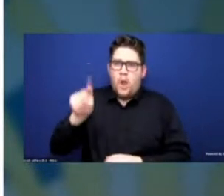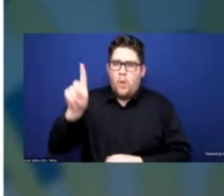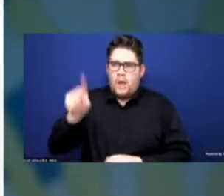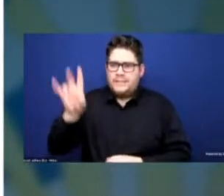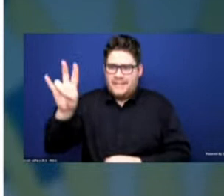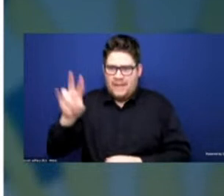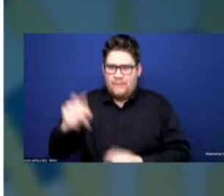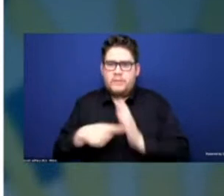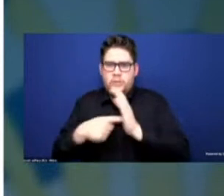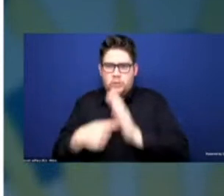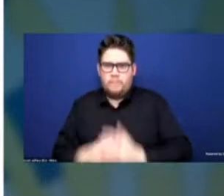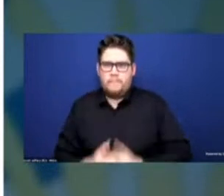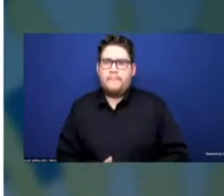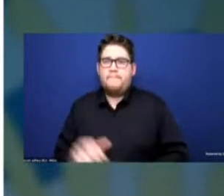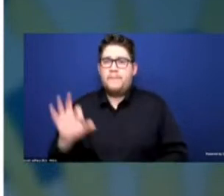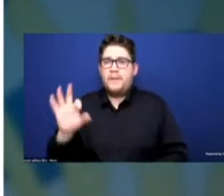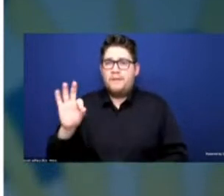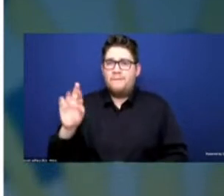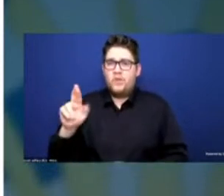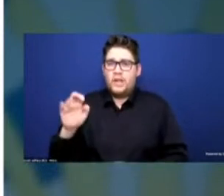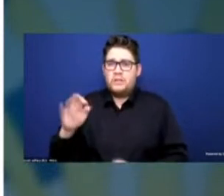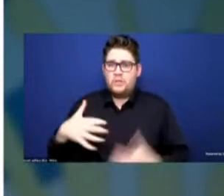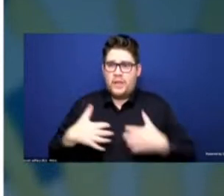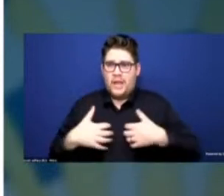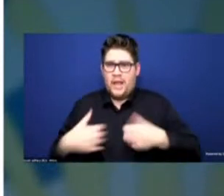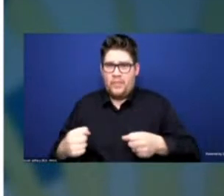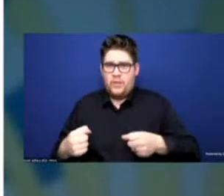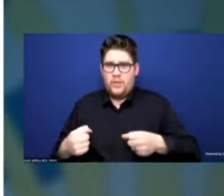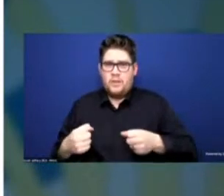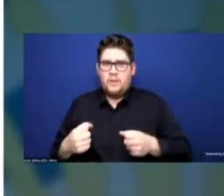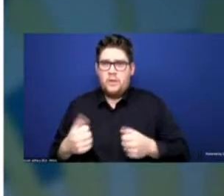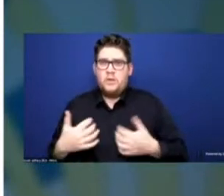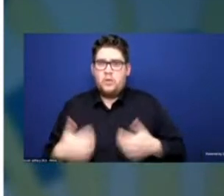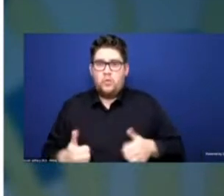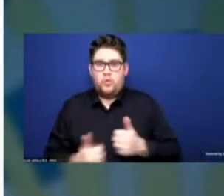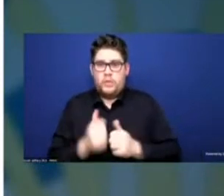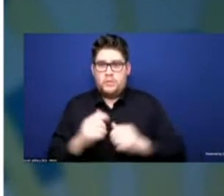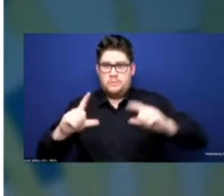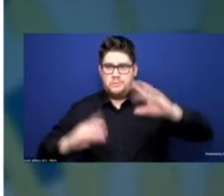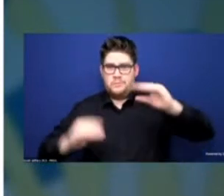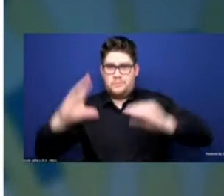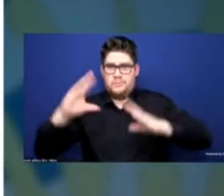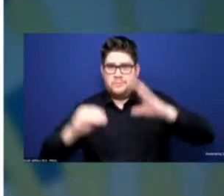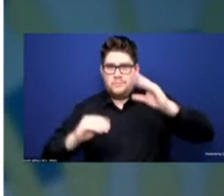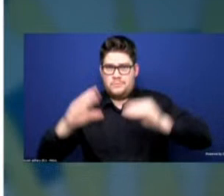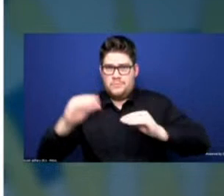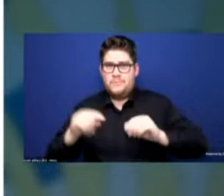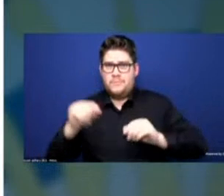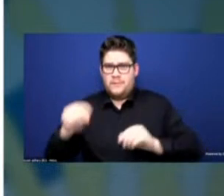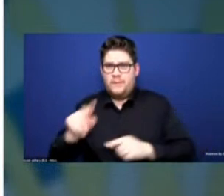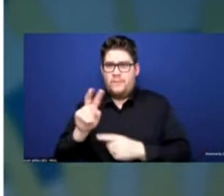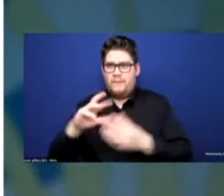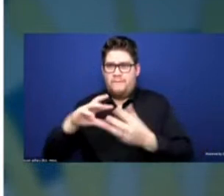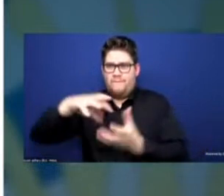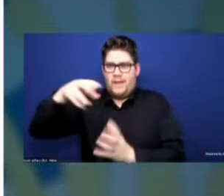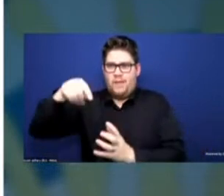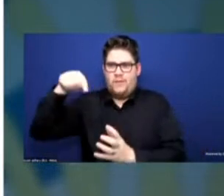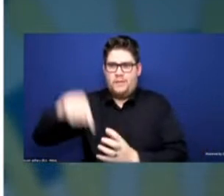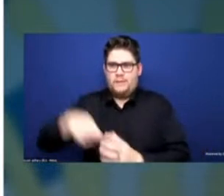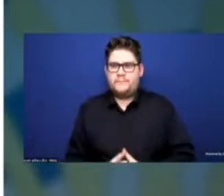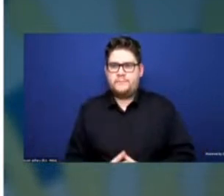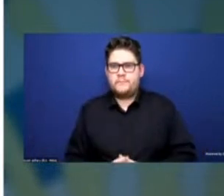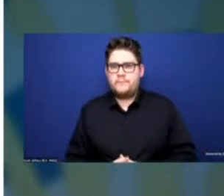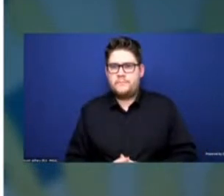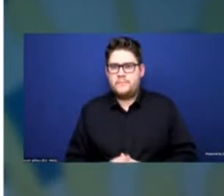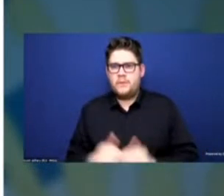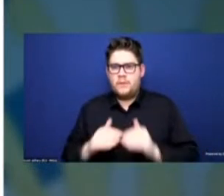一样，飞沙还是英国变异体多巴西病毒少，延二卫生局是巴西病毒多那个英